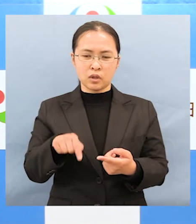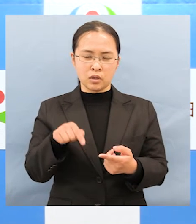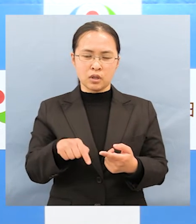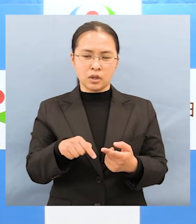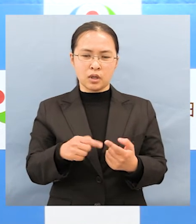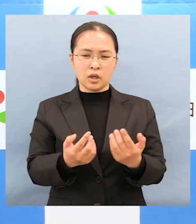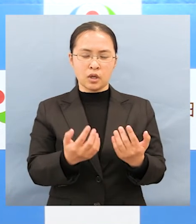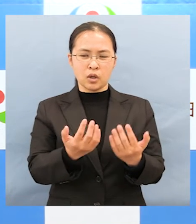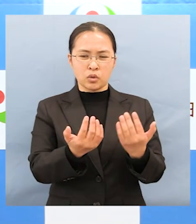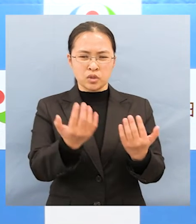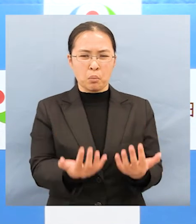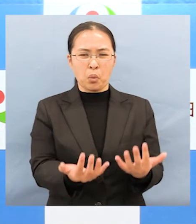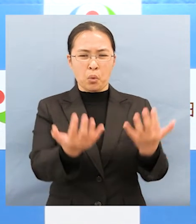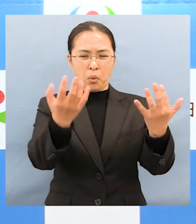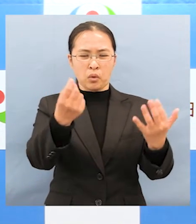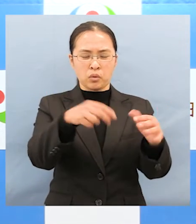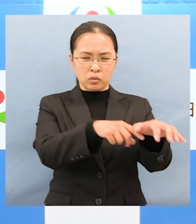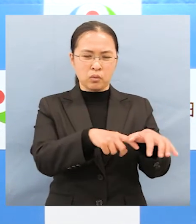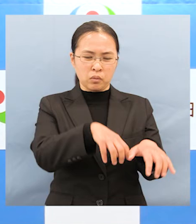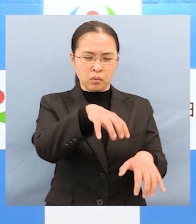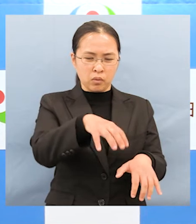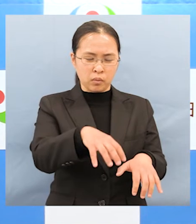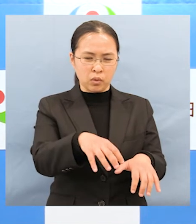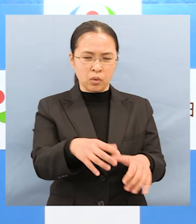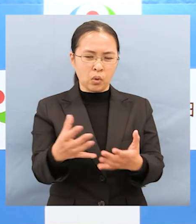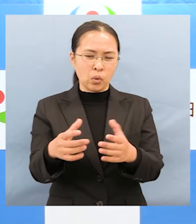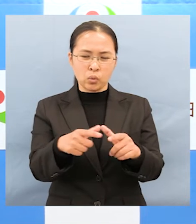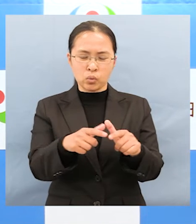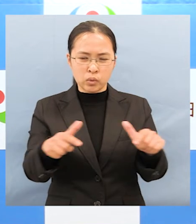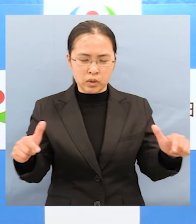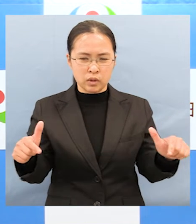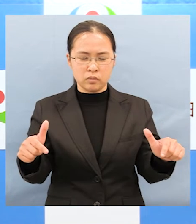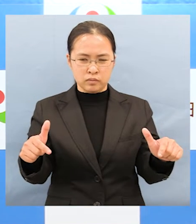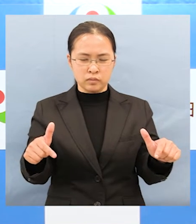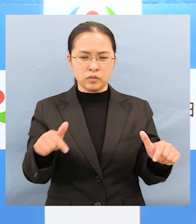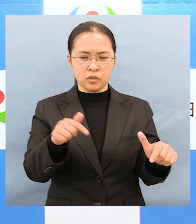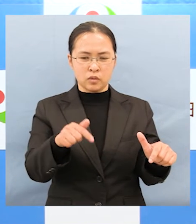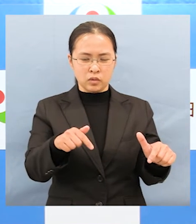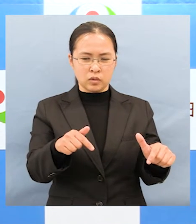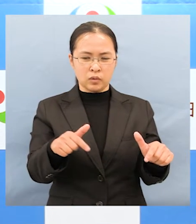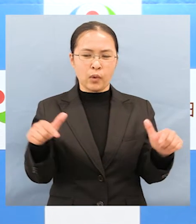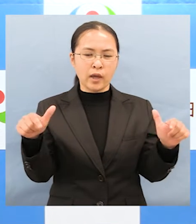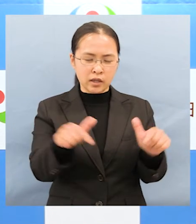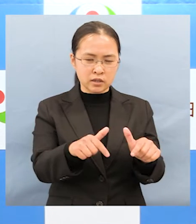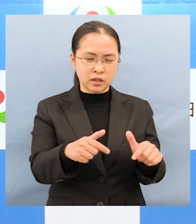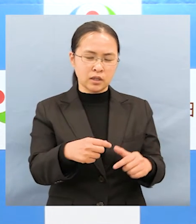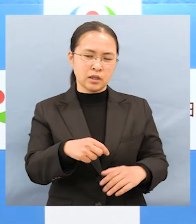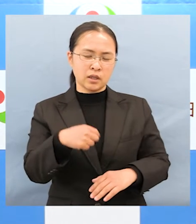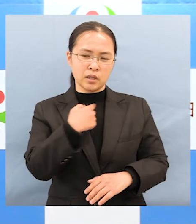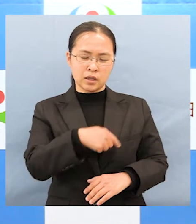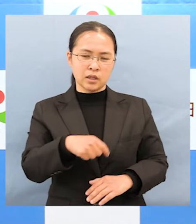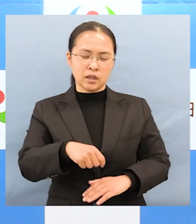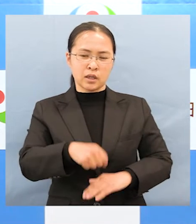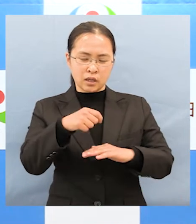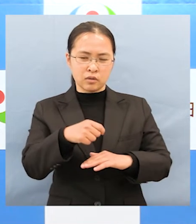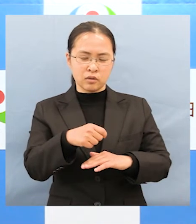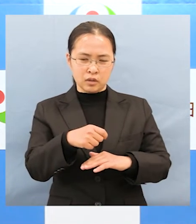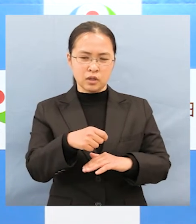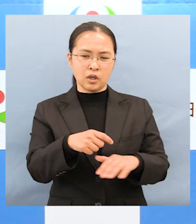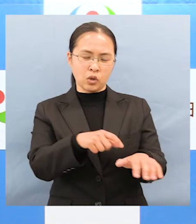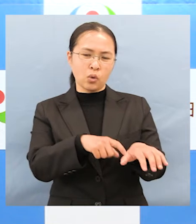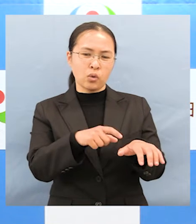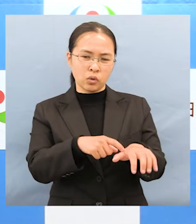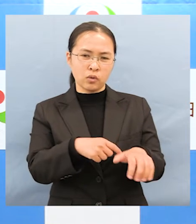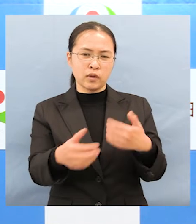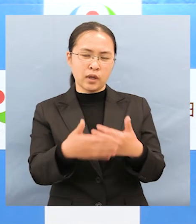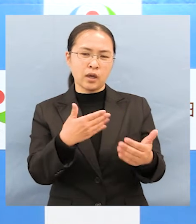放棄地も増えていくのと同時に、市民の皆さんが気軽に農業というものに触れていただく機会が